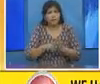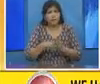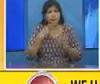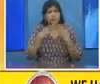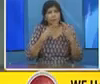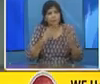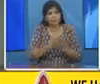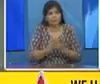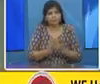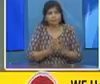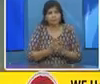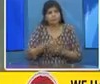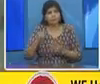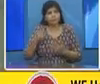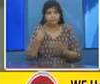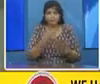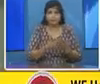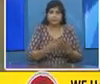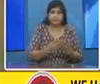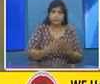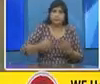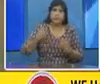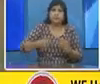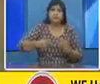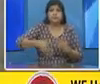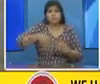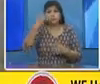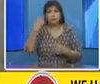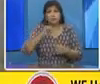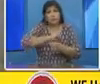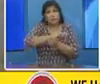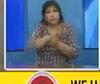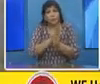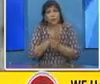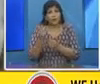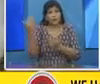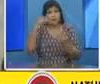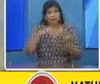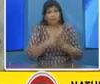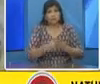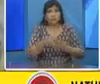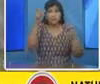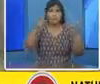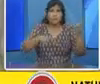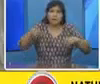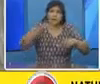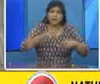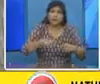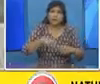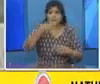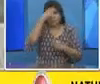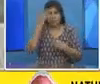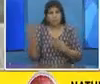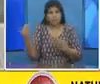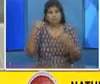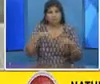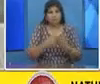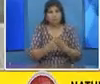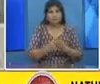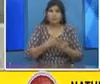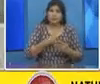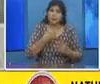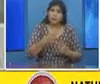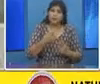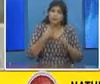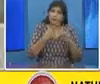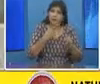की। स्वाभाविक है कि जो वैश्विक महामारी आई, मानव जाति पर जो संकट आया, उस पर